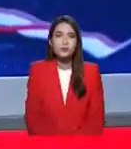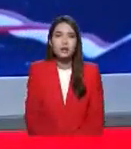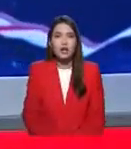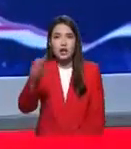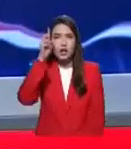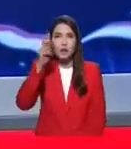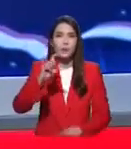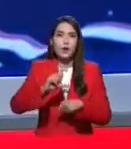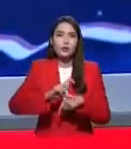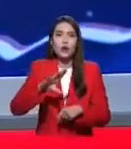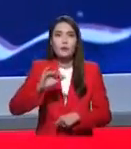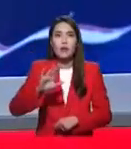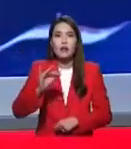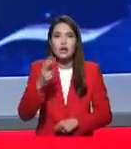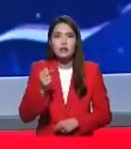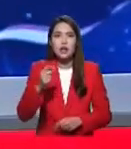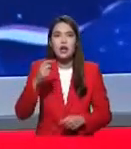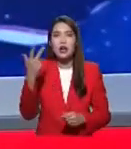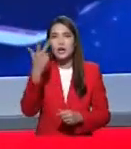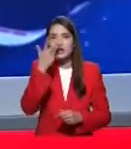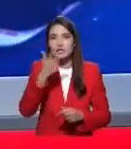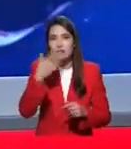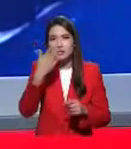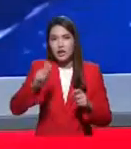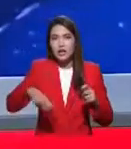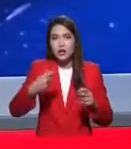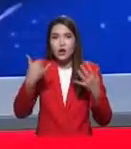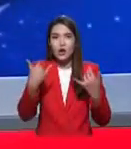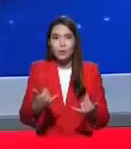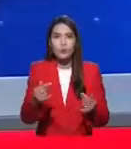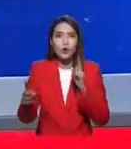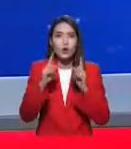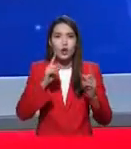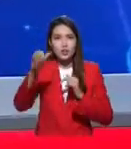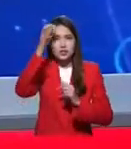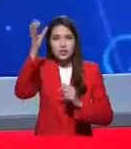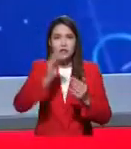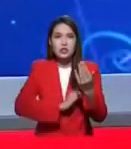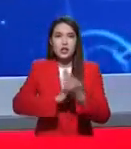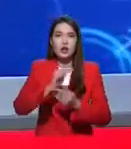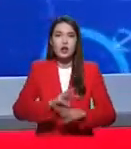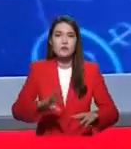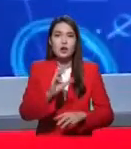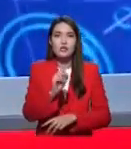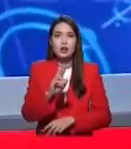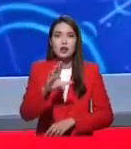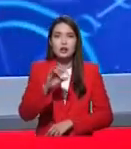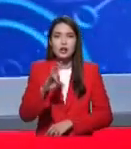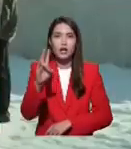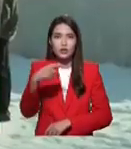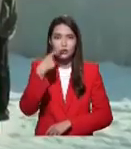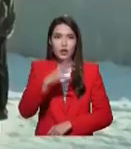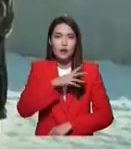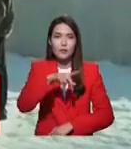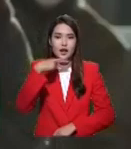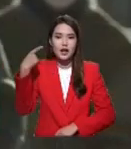Елімізде «Слово пацана» сериалына тыйым салынуы мүмкін. Бұл туралы бүгін үкіметте ғылым және жоғары білім министрі Саясат Нұрбек мәлімдеді.